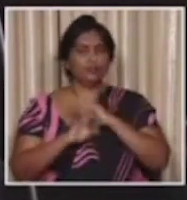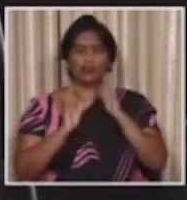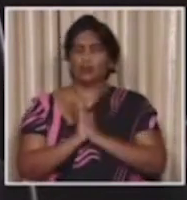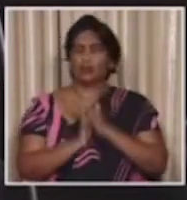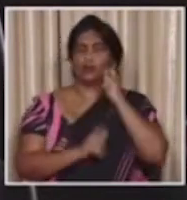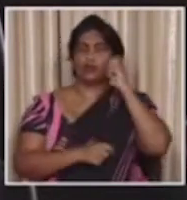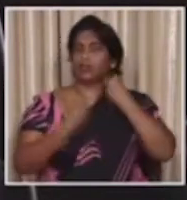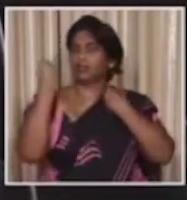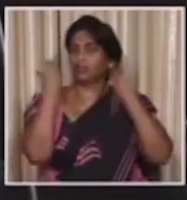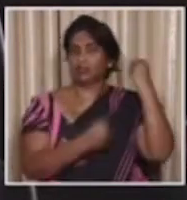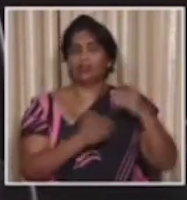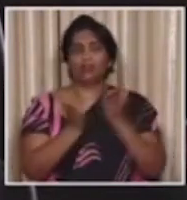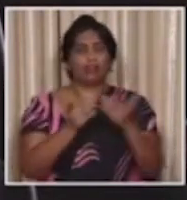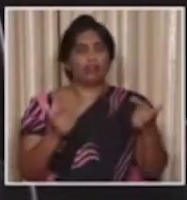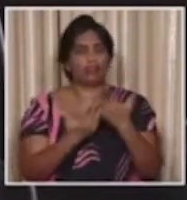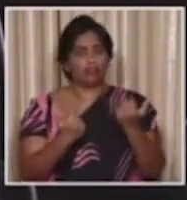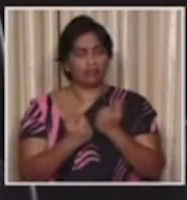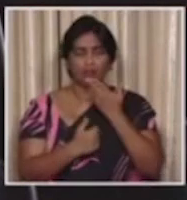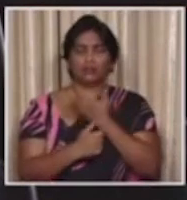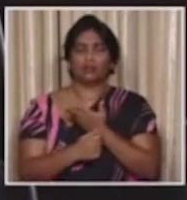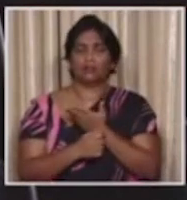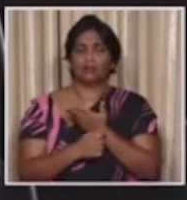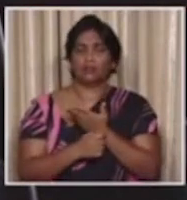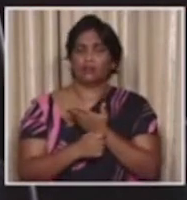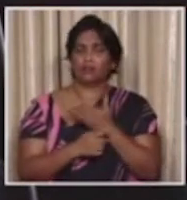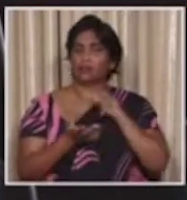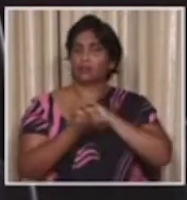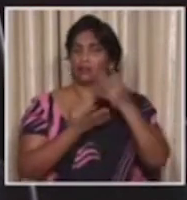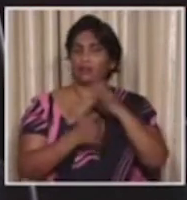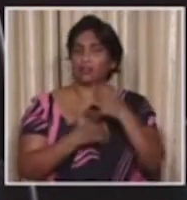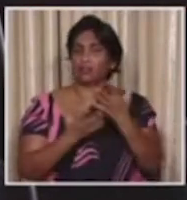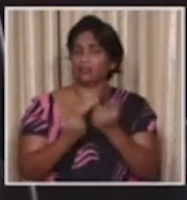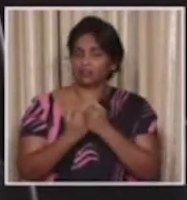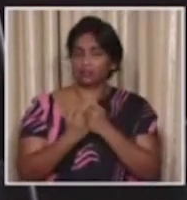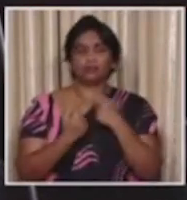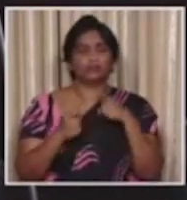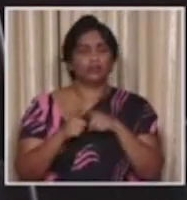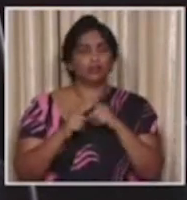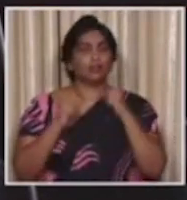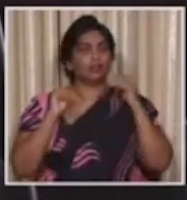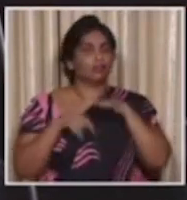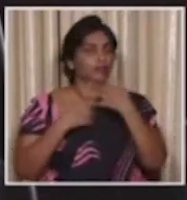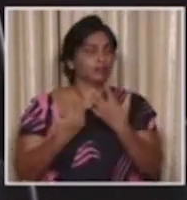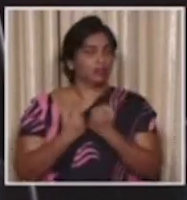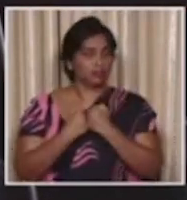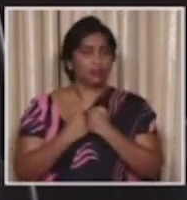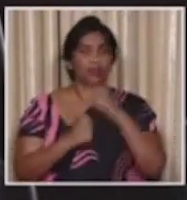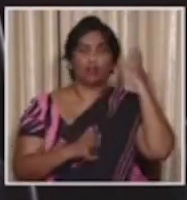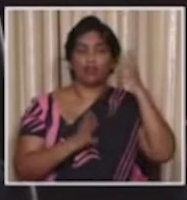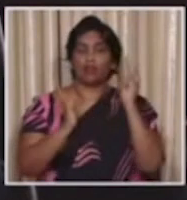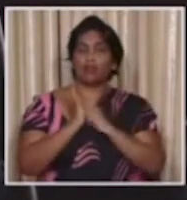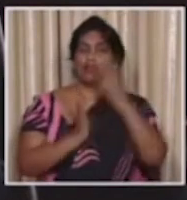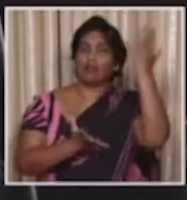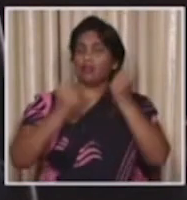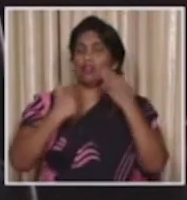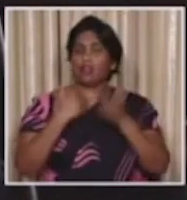මිනිසුන් දෙනවා. වරායට ගත්තා මේ ගුවන්තොටුපළට ගත්තා ඒ වගේම ක්‍රීඩාංගණයට ගත්තා ලෝකෙ නයරන්